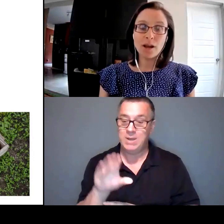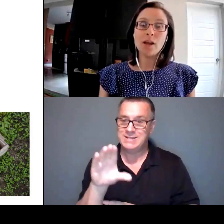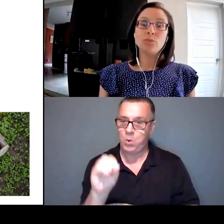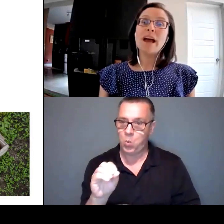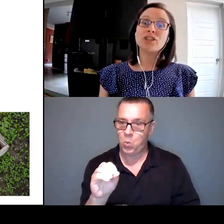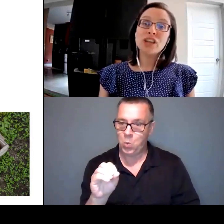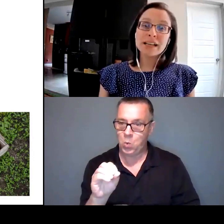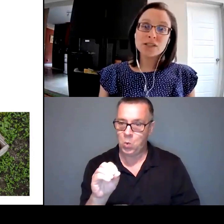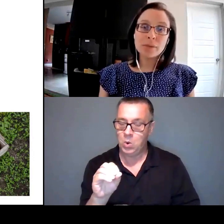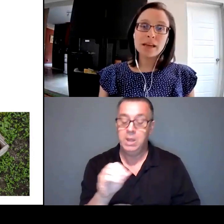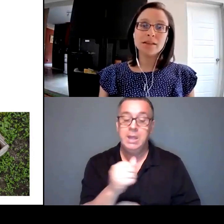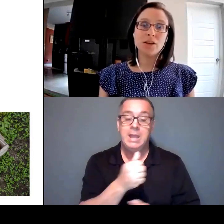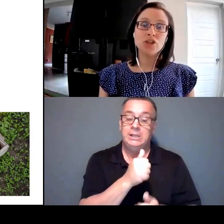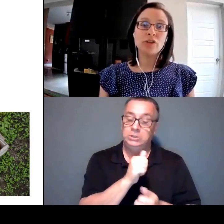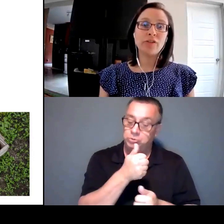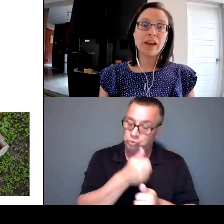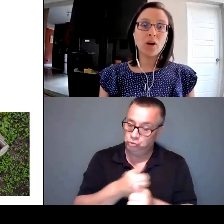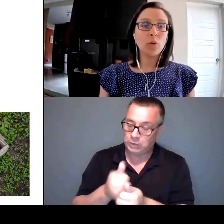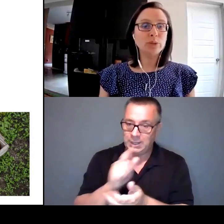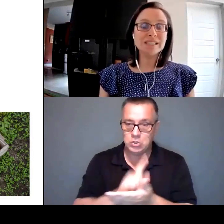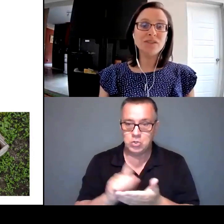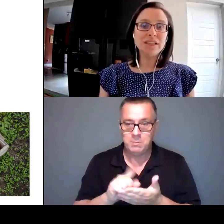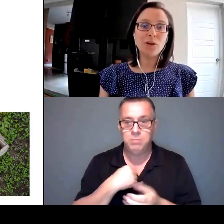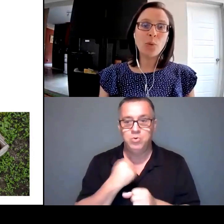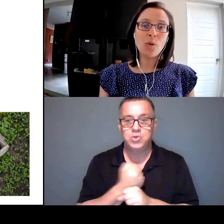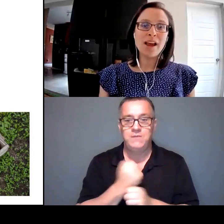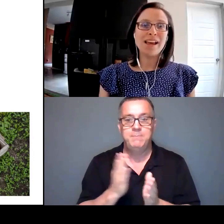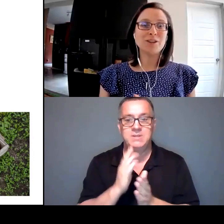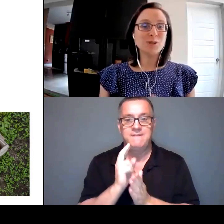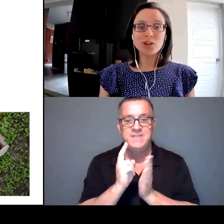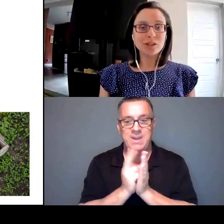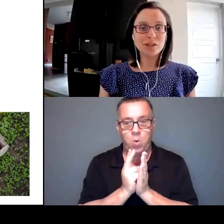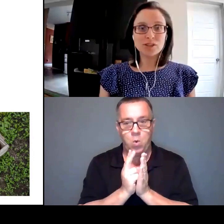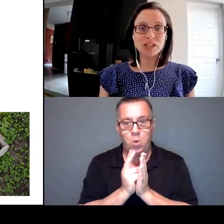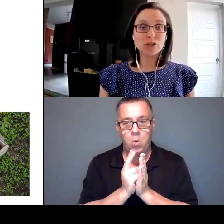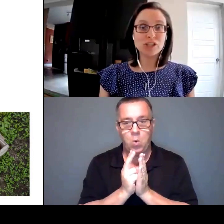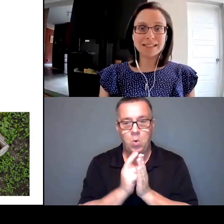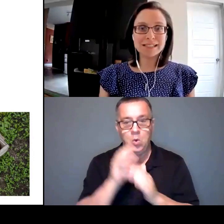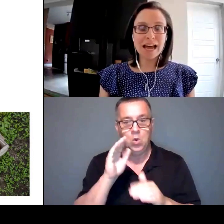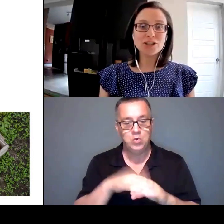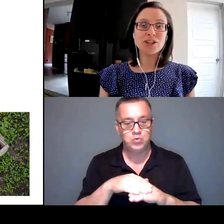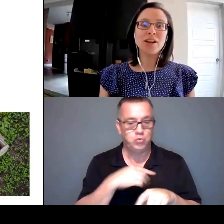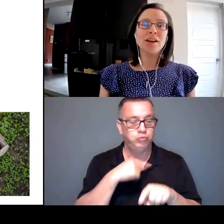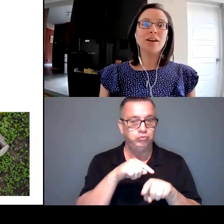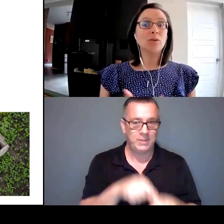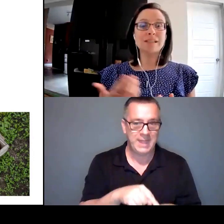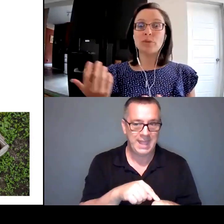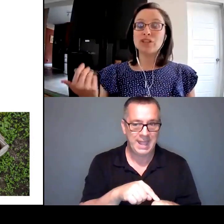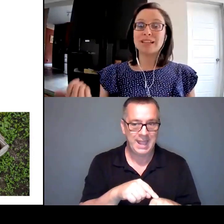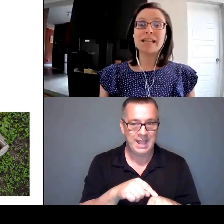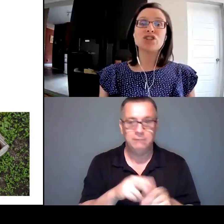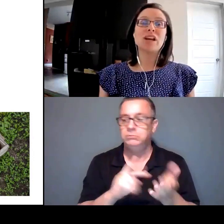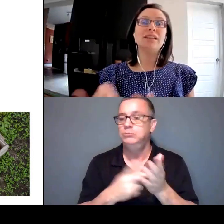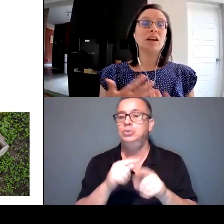@helenehébert.co. Puis, à chaque semaine, je fais un petit vidéo sur le sujet du jardinage. Donc, ça